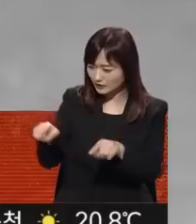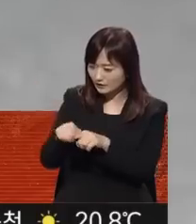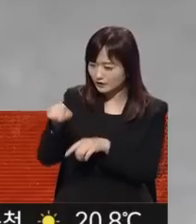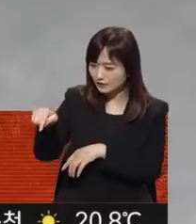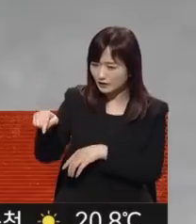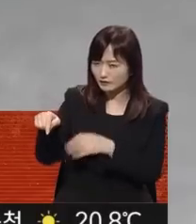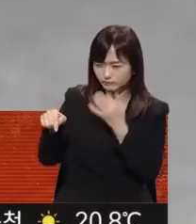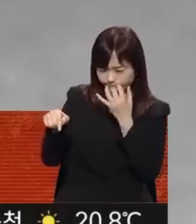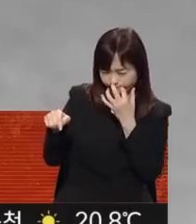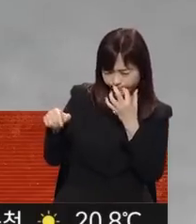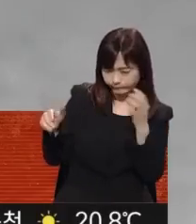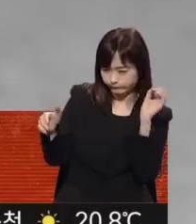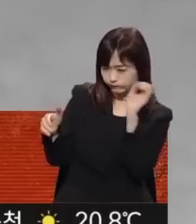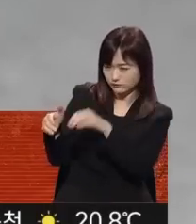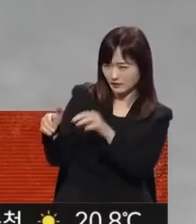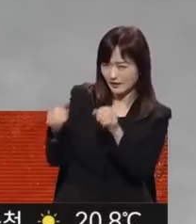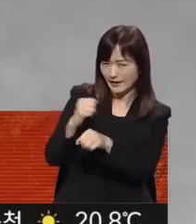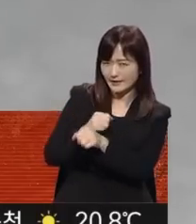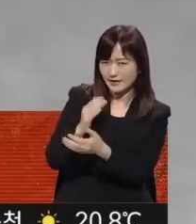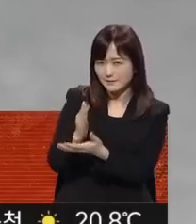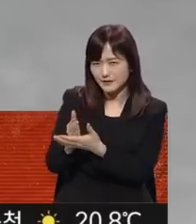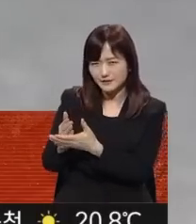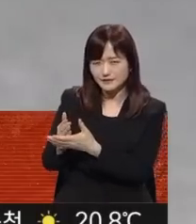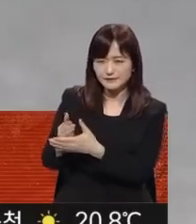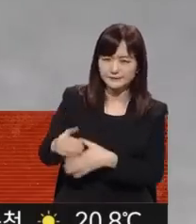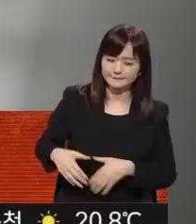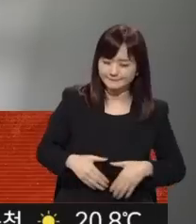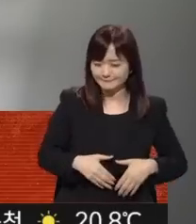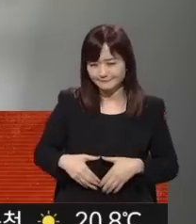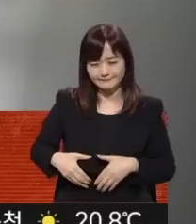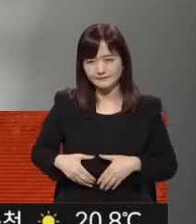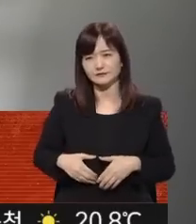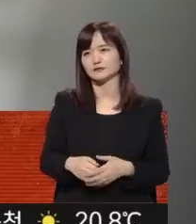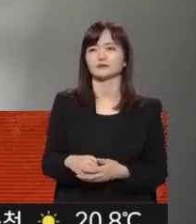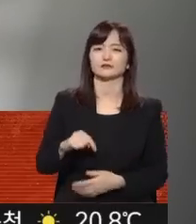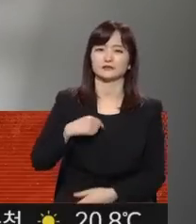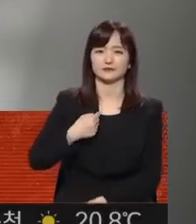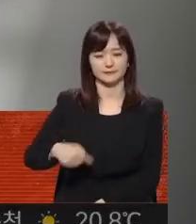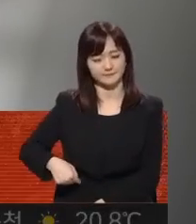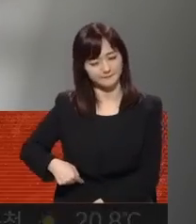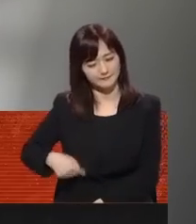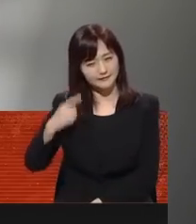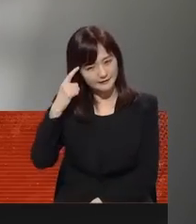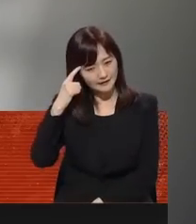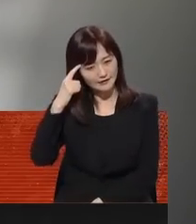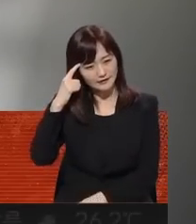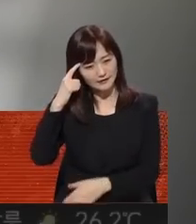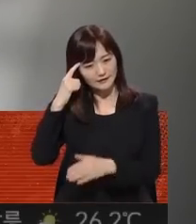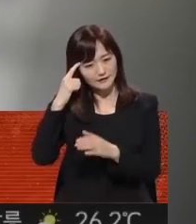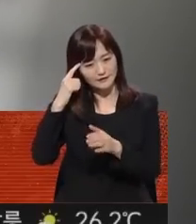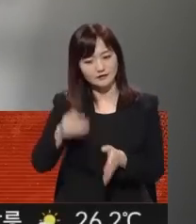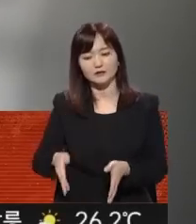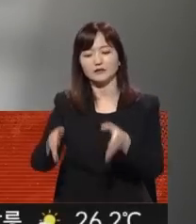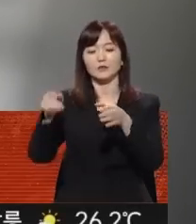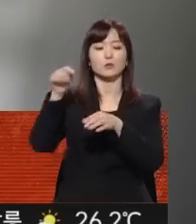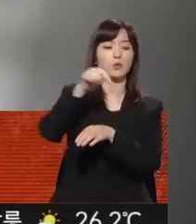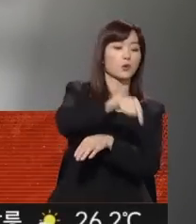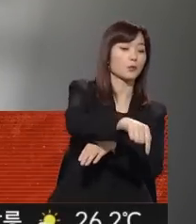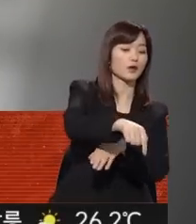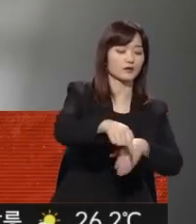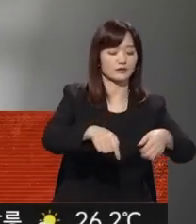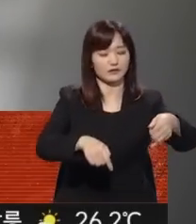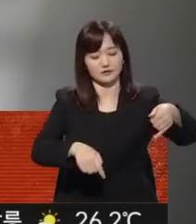안에 쓰레기를 넣고 갈까 말까 하다가 자기는 그래도 양심껏 한다고 바깥에 쓰레기 그